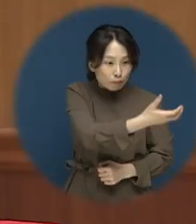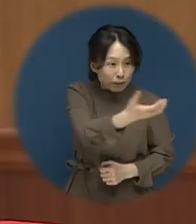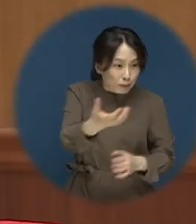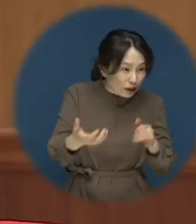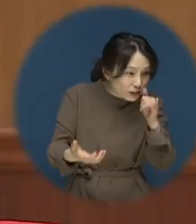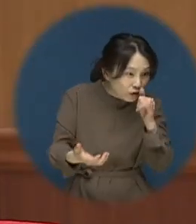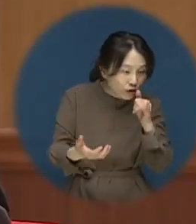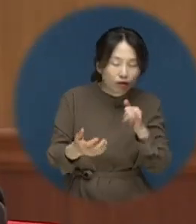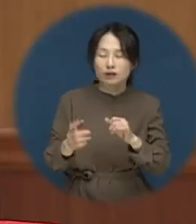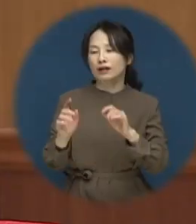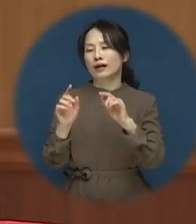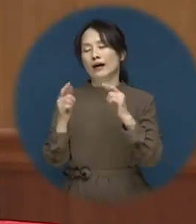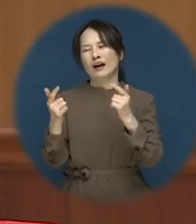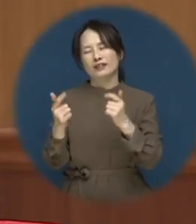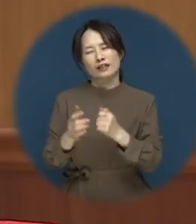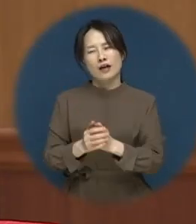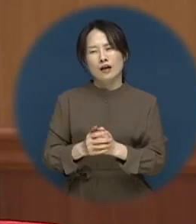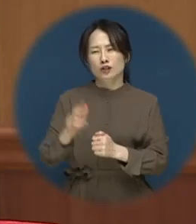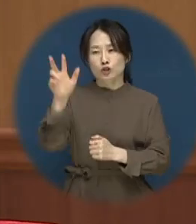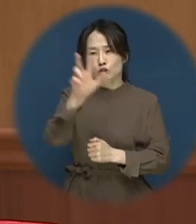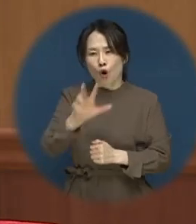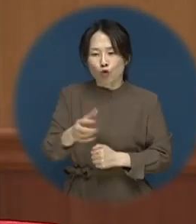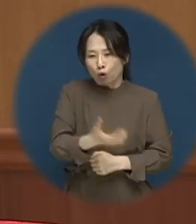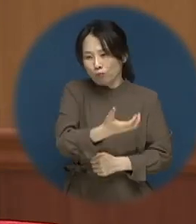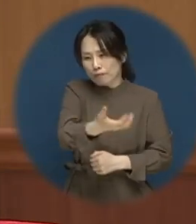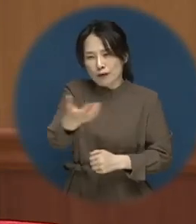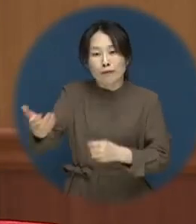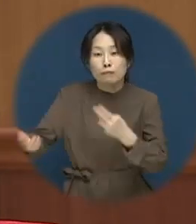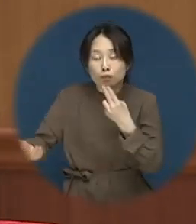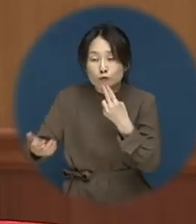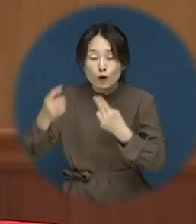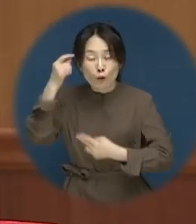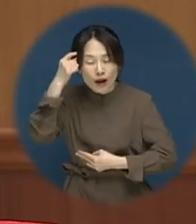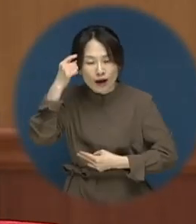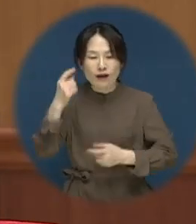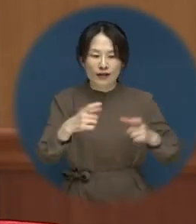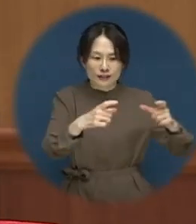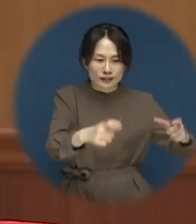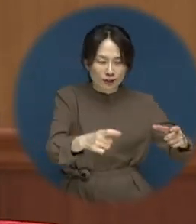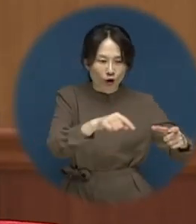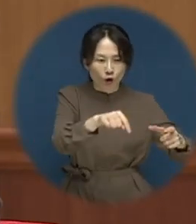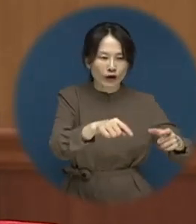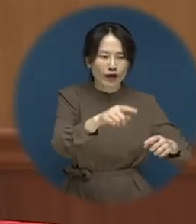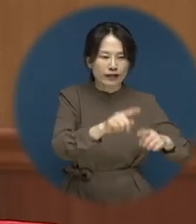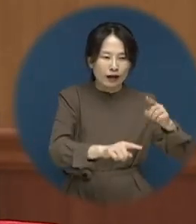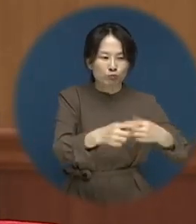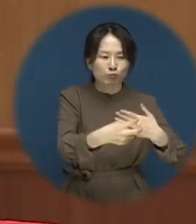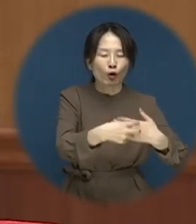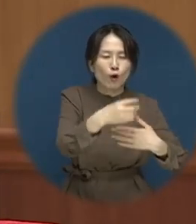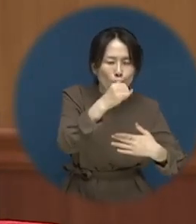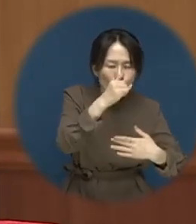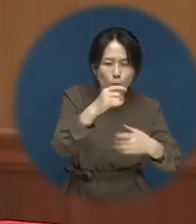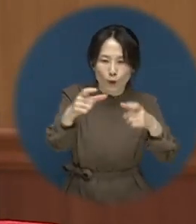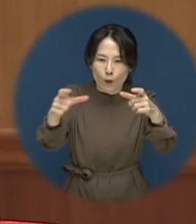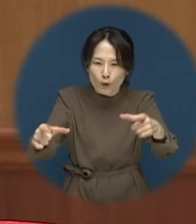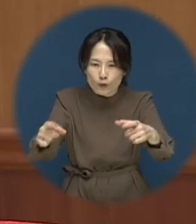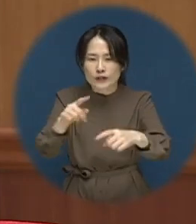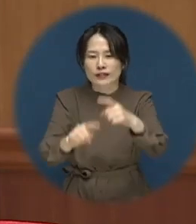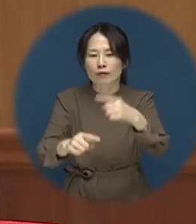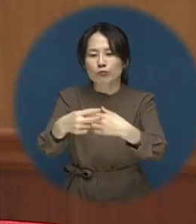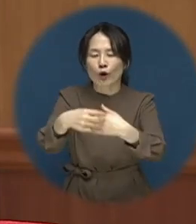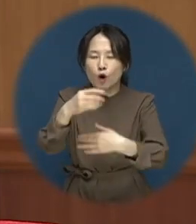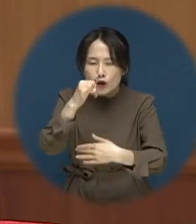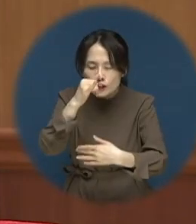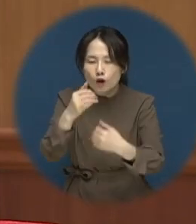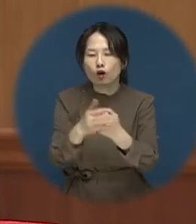않습니다. 왜 그러냐면, 이제 그 회사가 있는 지역이 있으니까 전국에를 다 하는 게 아니라 지자체별로 하고 있으니까 많이 다니진